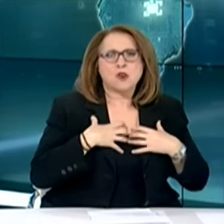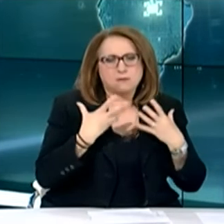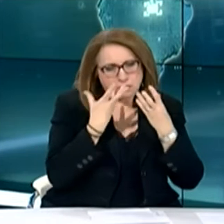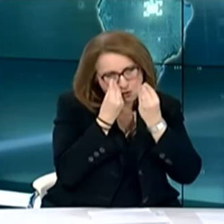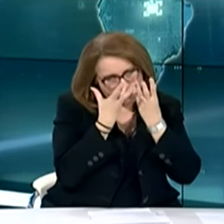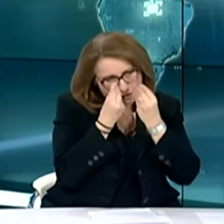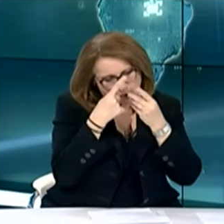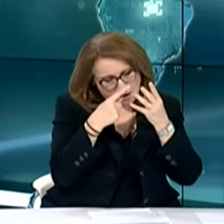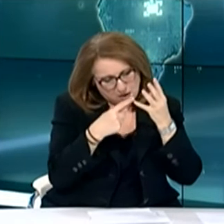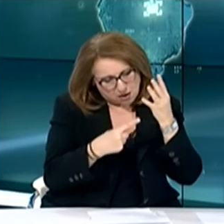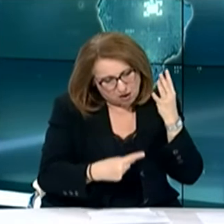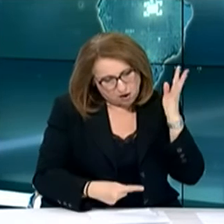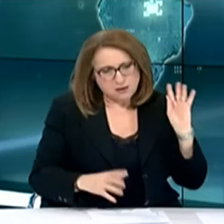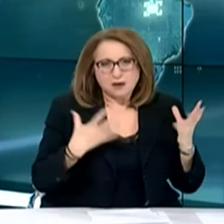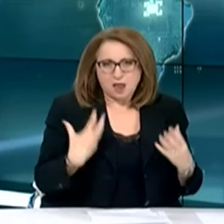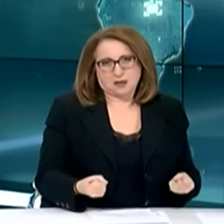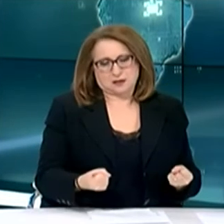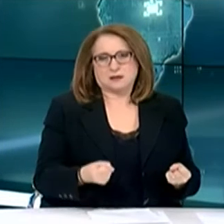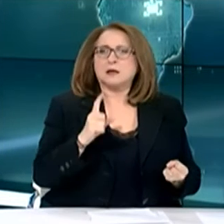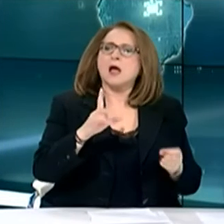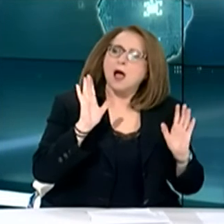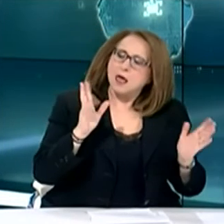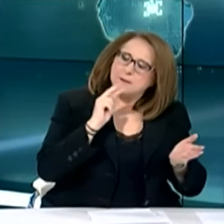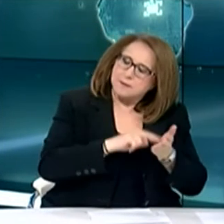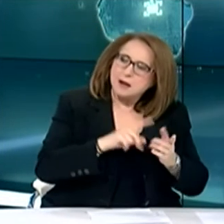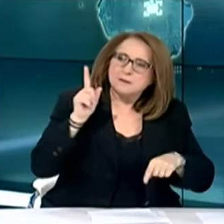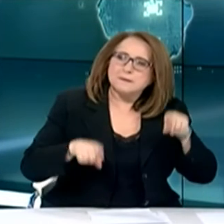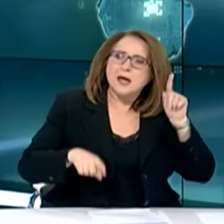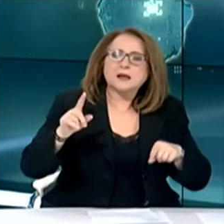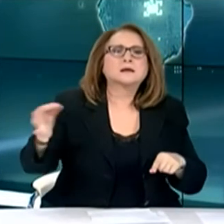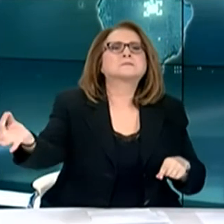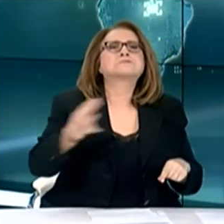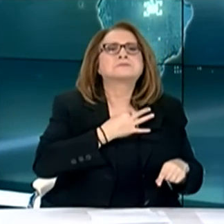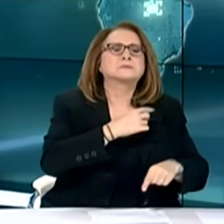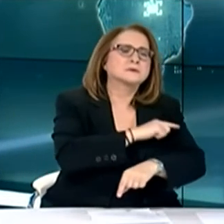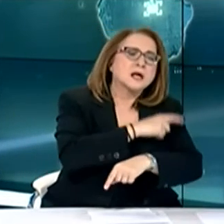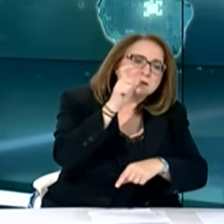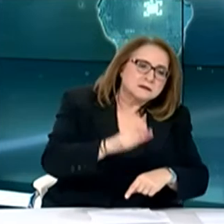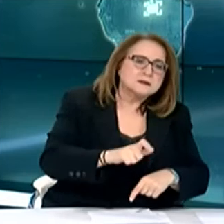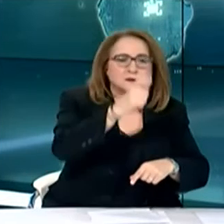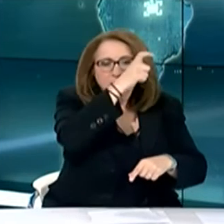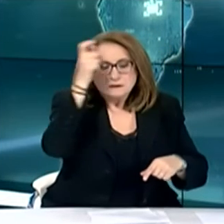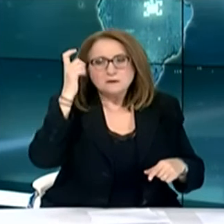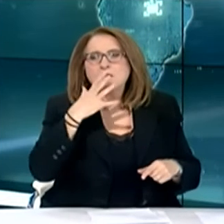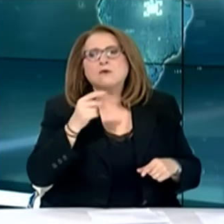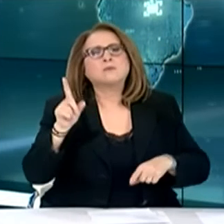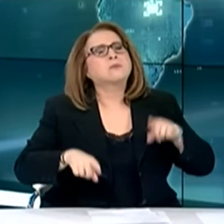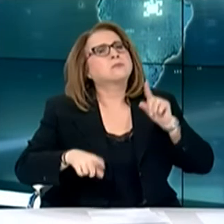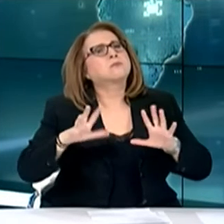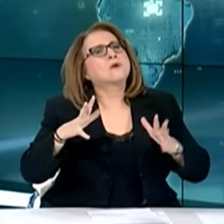ήδη να επιδεικνύουμε προσοχή. Το ότι κάποιοι εκτίθενται σημαίνει ότι πάνω στην κούραση, πάνω